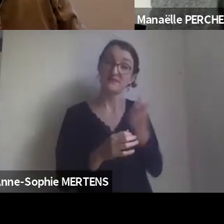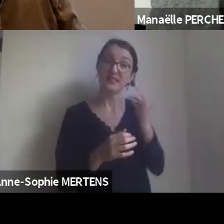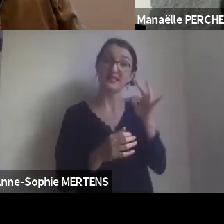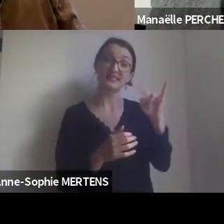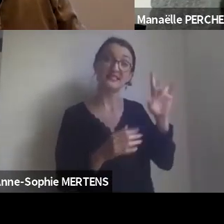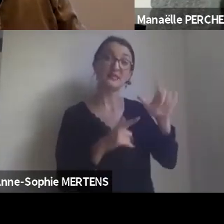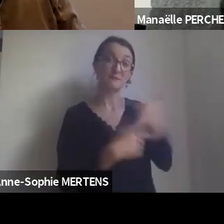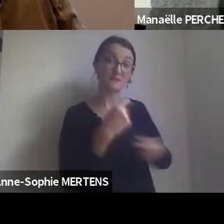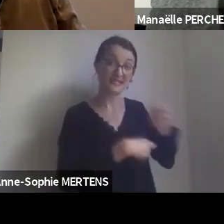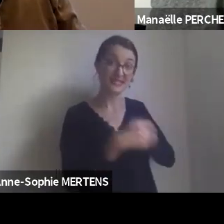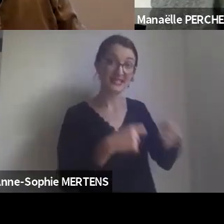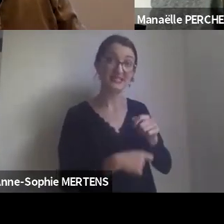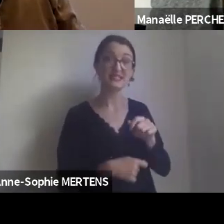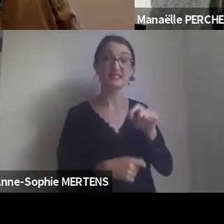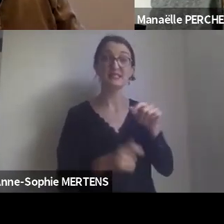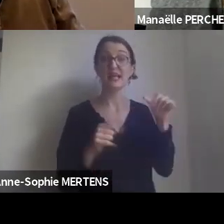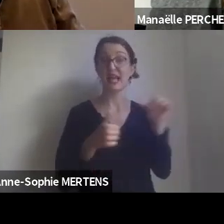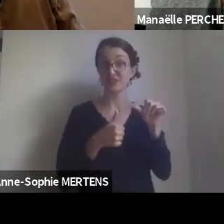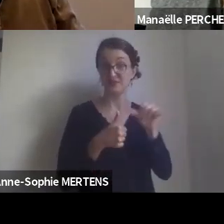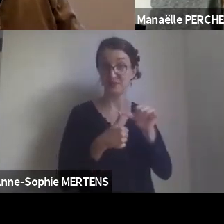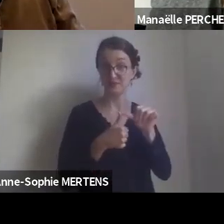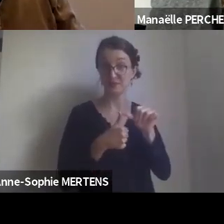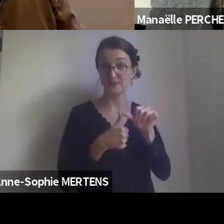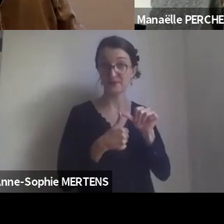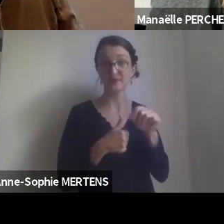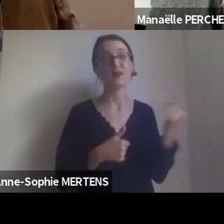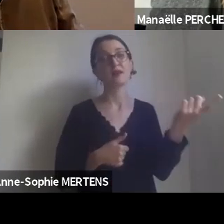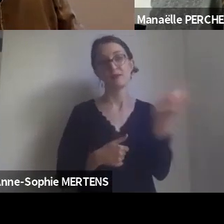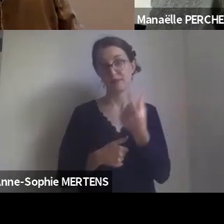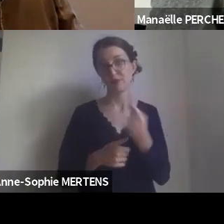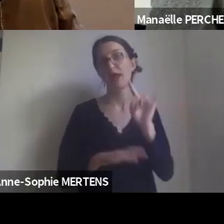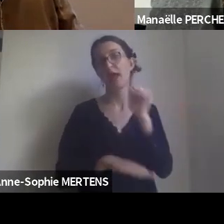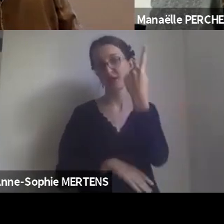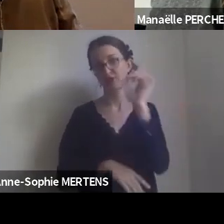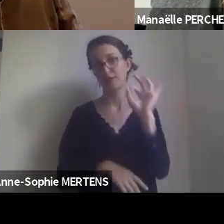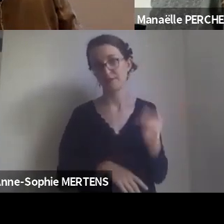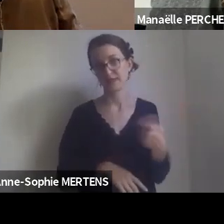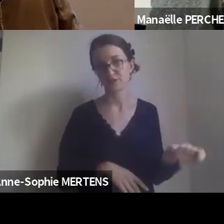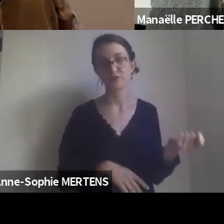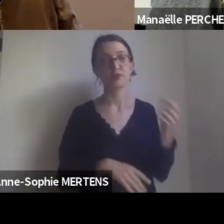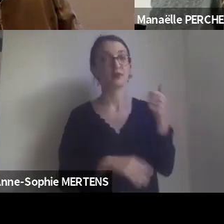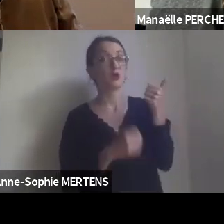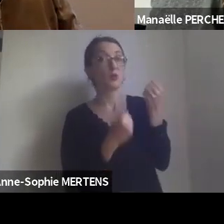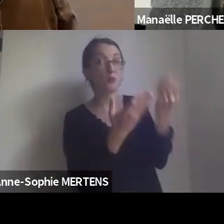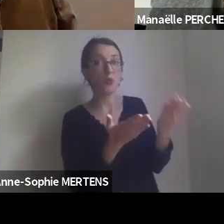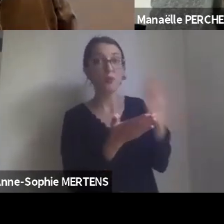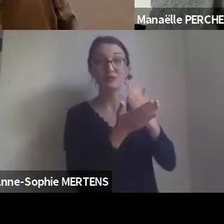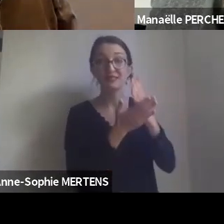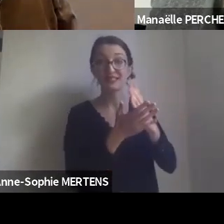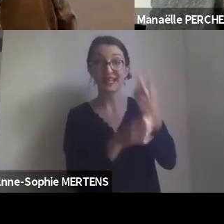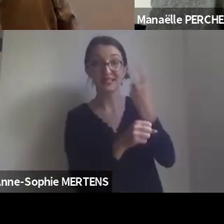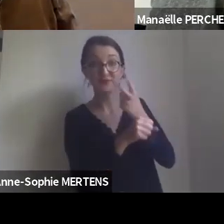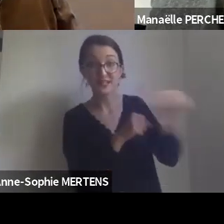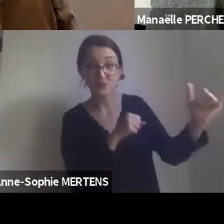avec HUP pour vous amener des contenus, mais surtout des classes virtuelles, des partages d'expériences pour vous renforcer